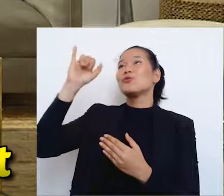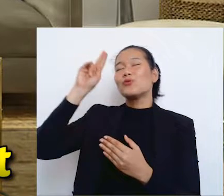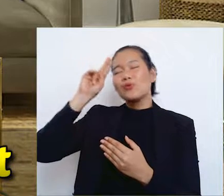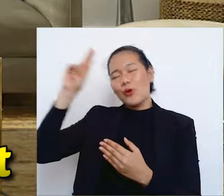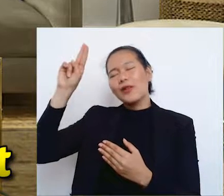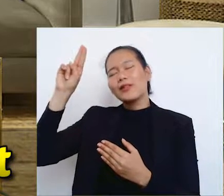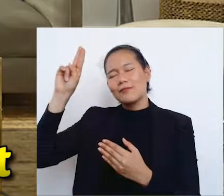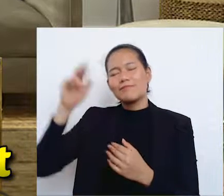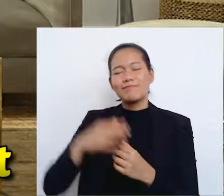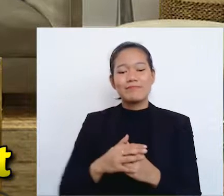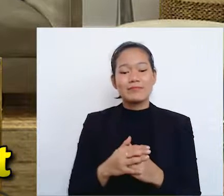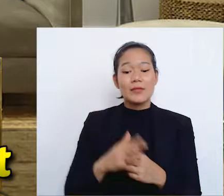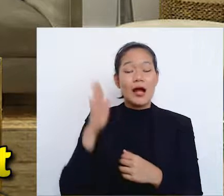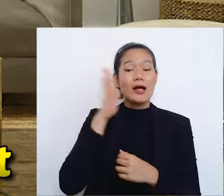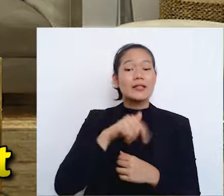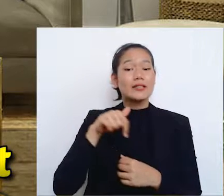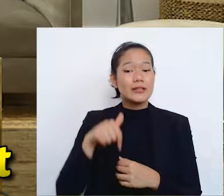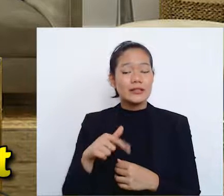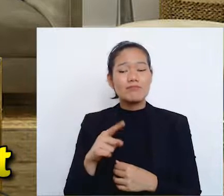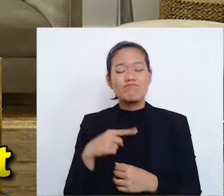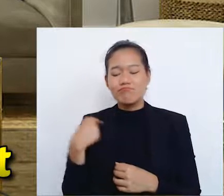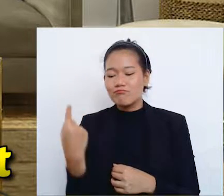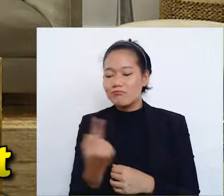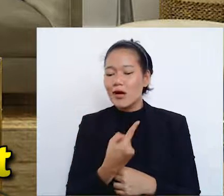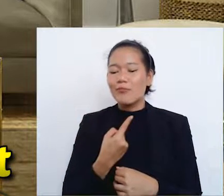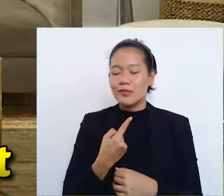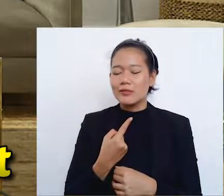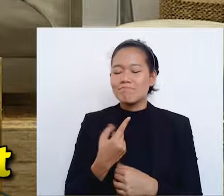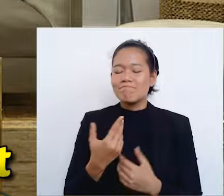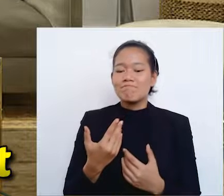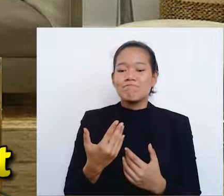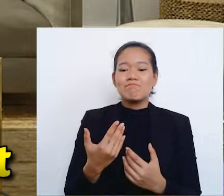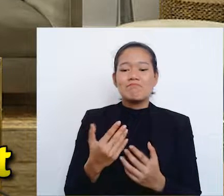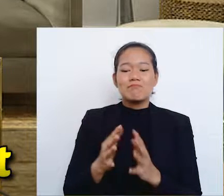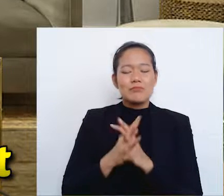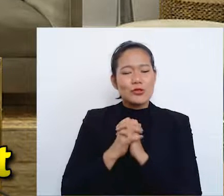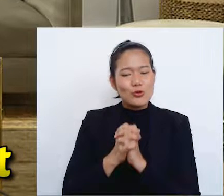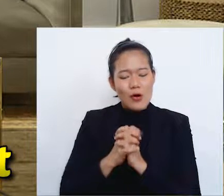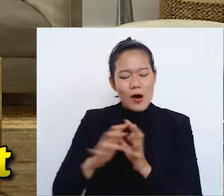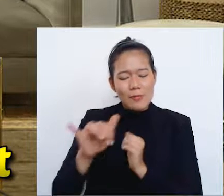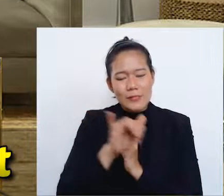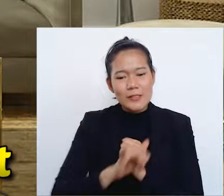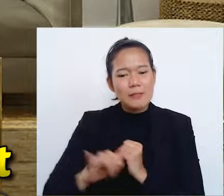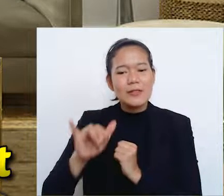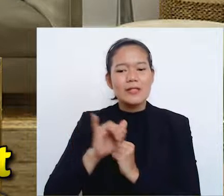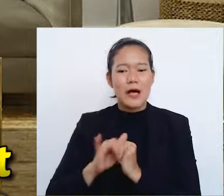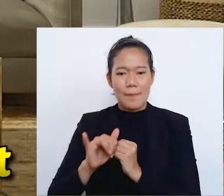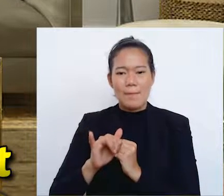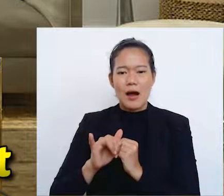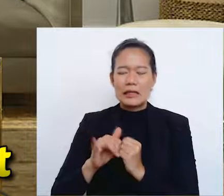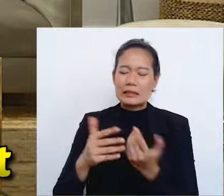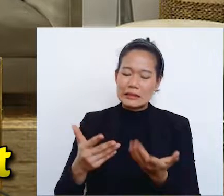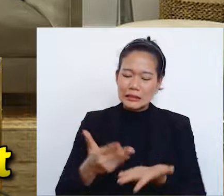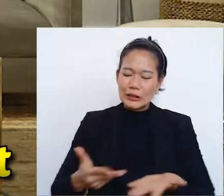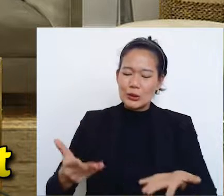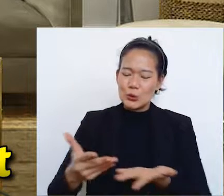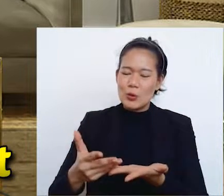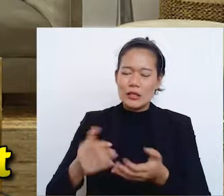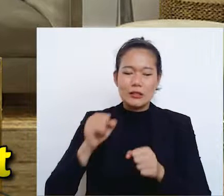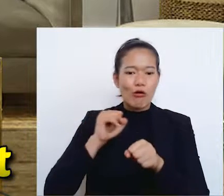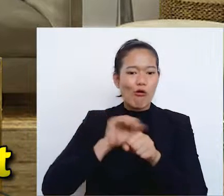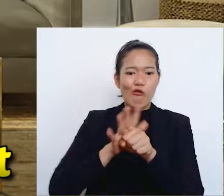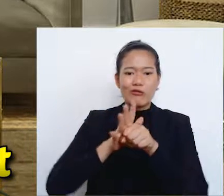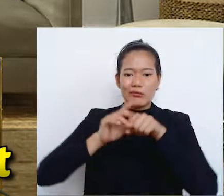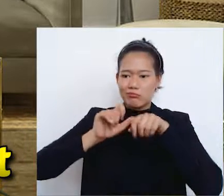Tuhan, sekalipun pada hari ini kami bersama-sama sedang menjalani padang gurun